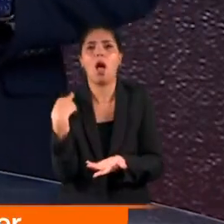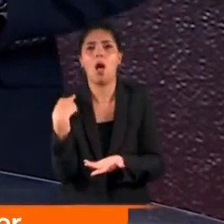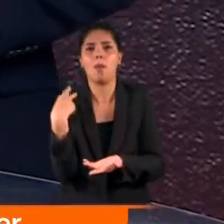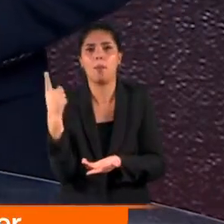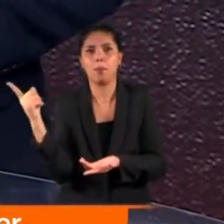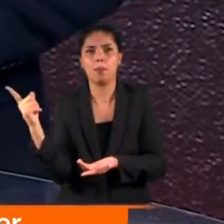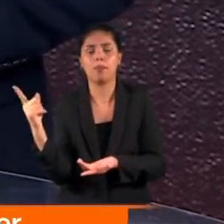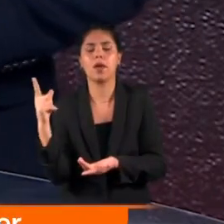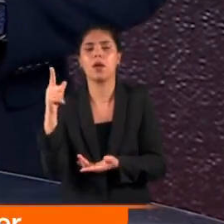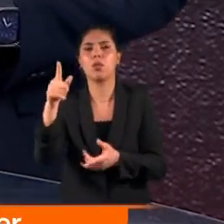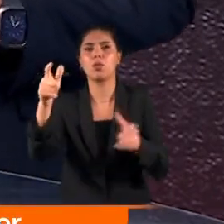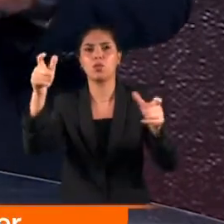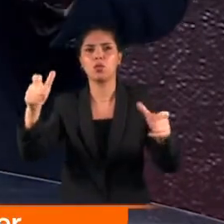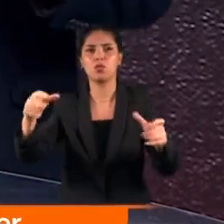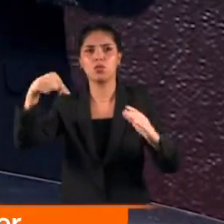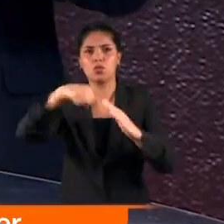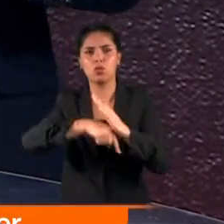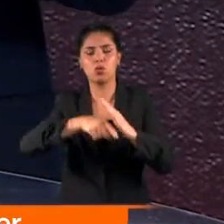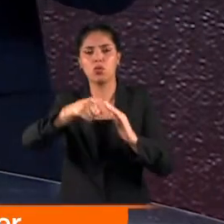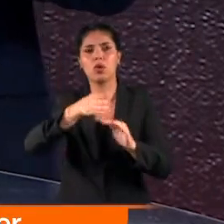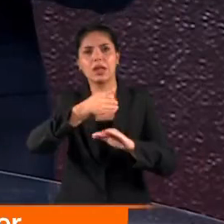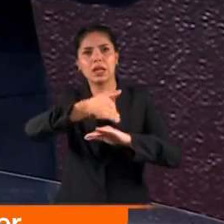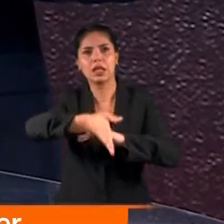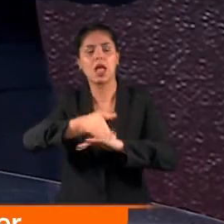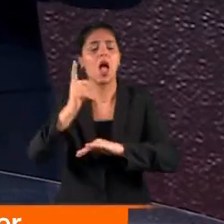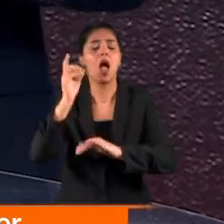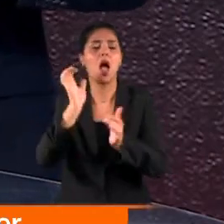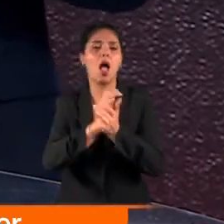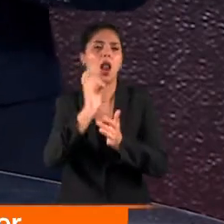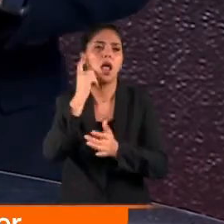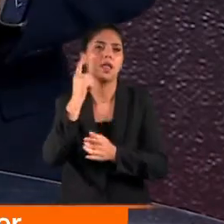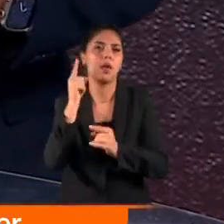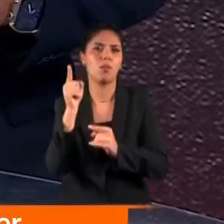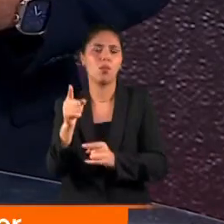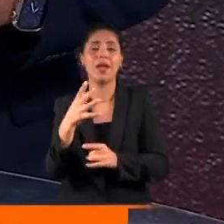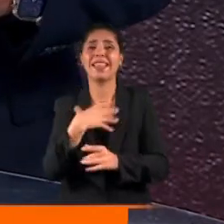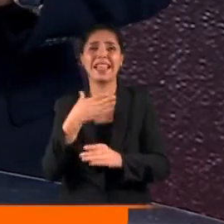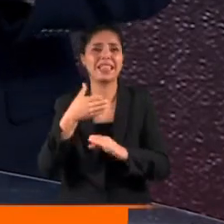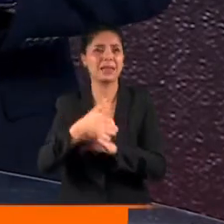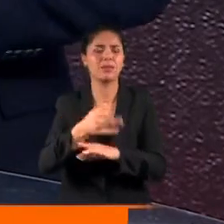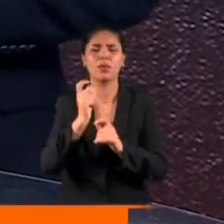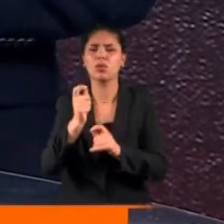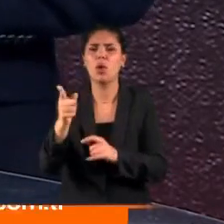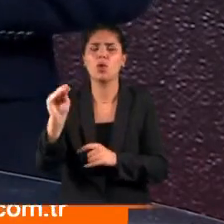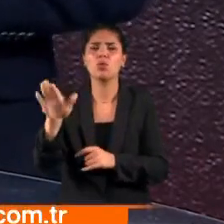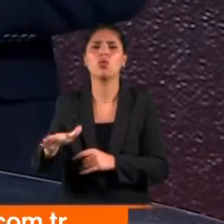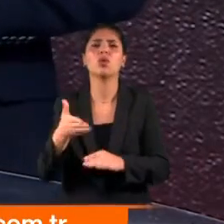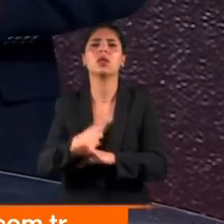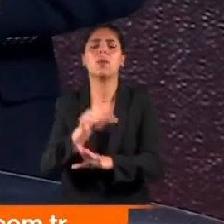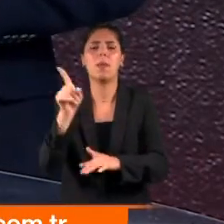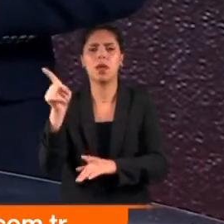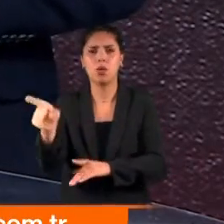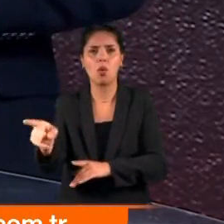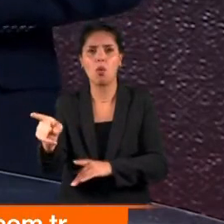bir kanalizasyon çukuruna indirildi. Ailenin iddiası bu ki kendi inisiyatifiyle inmesi de çok zor bir ihtimal zaten. İndiği o